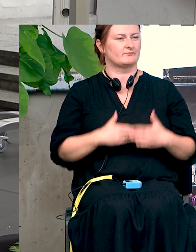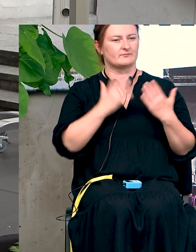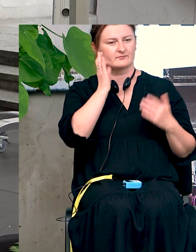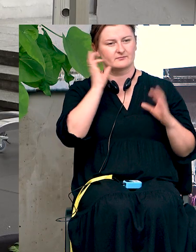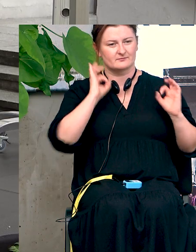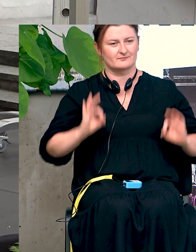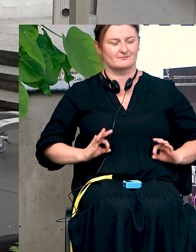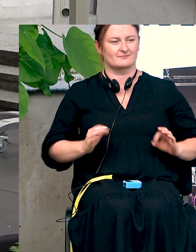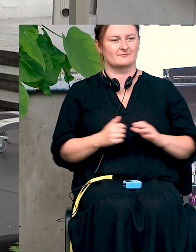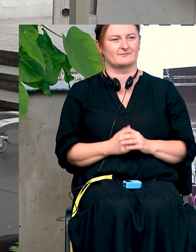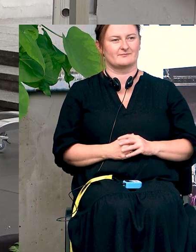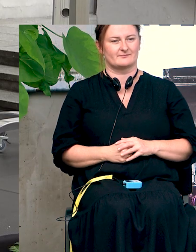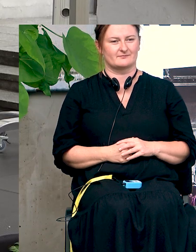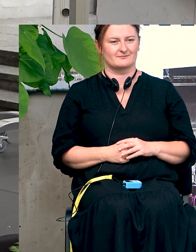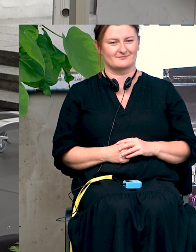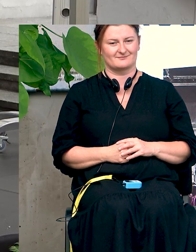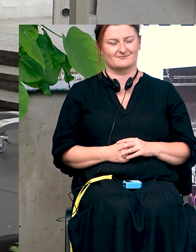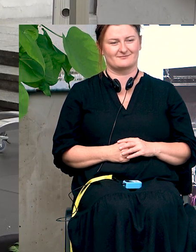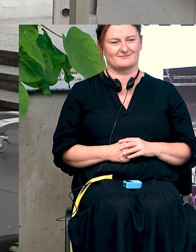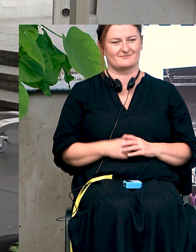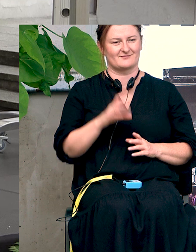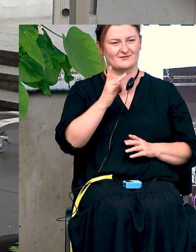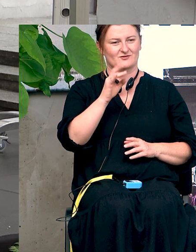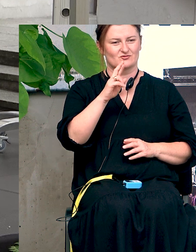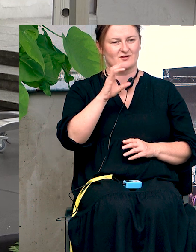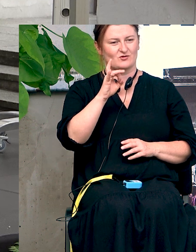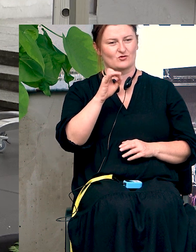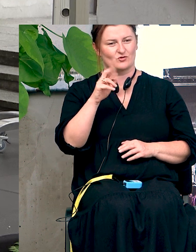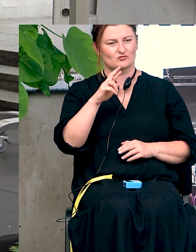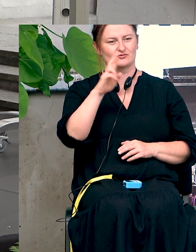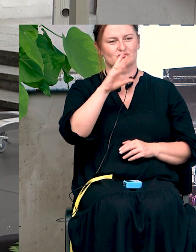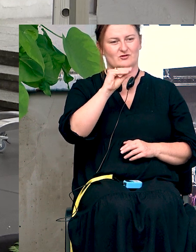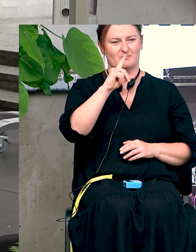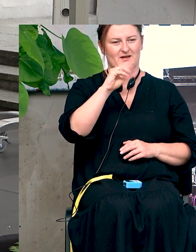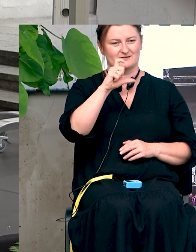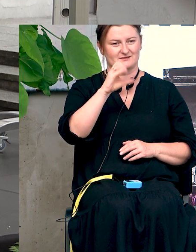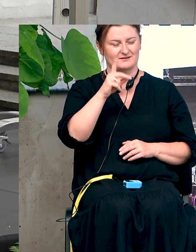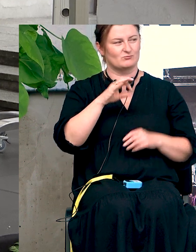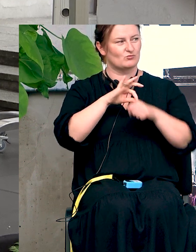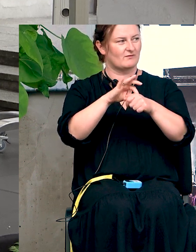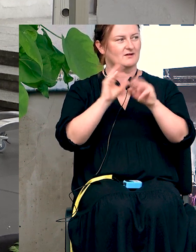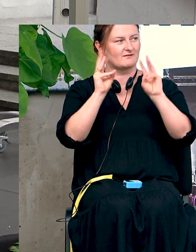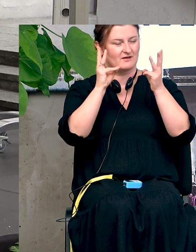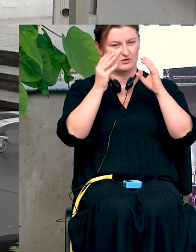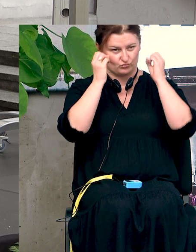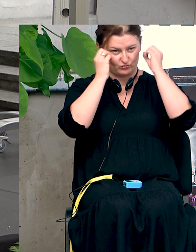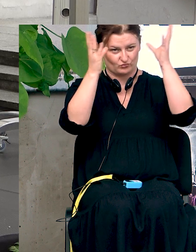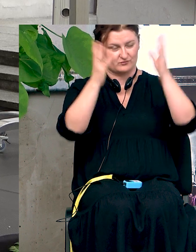Dzień dobry Państwu. Nazywam się Grzegorz Rzepecki i prowadzę warsztaty kultury i